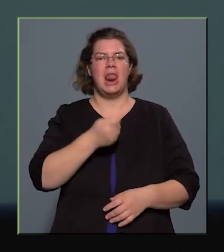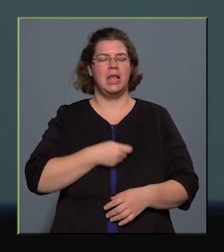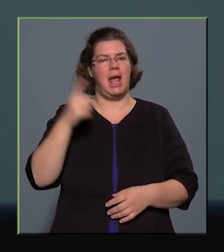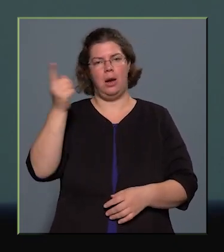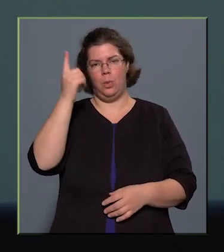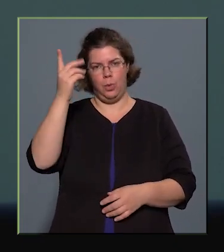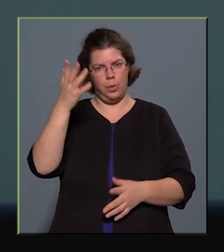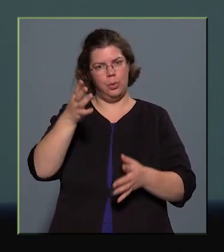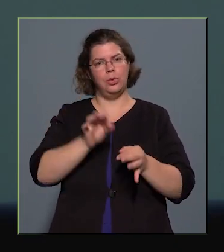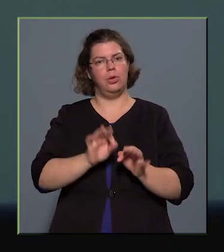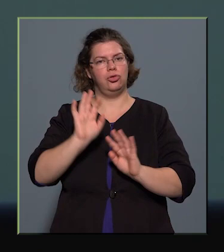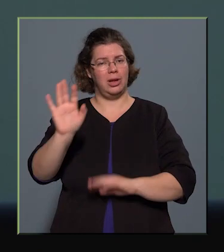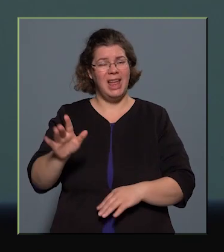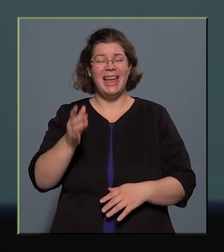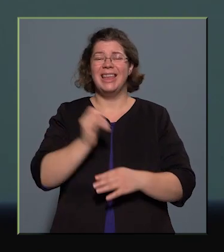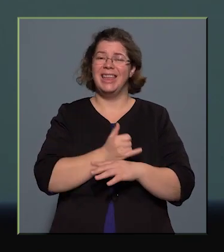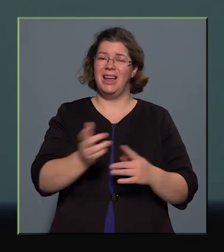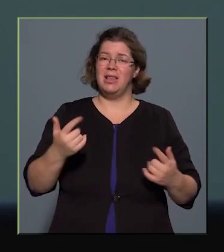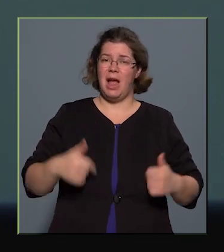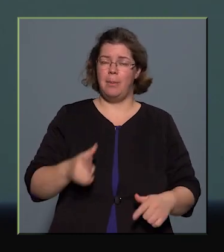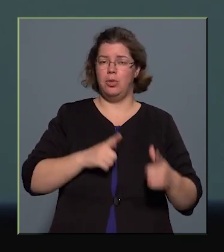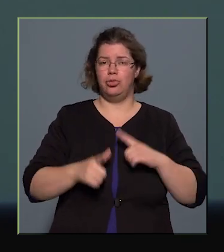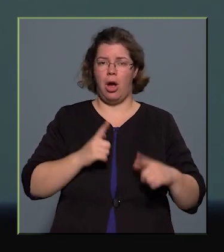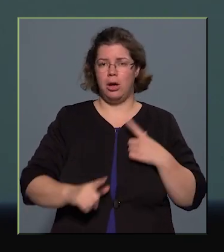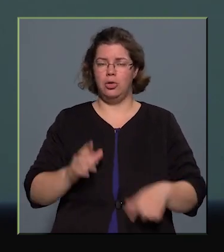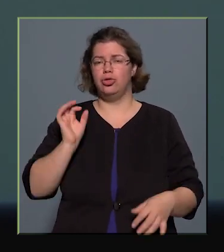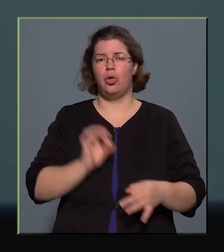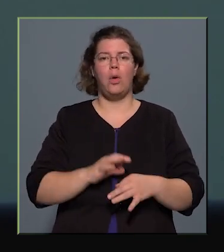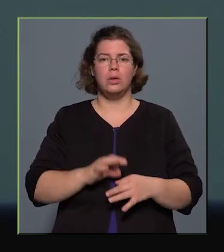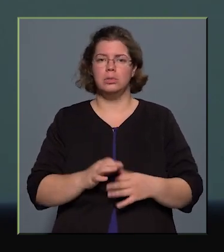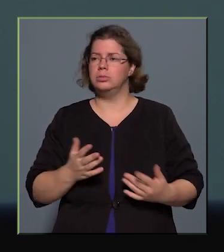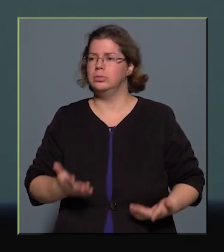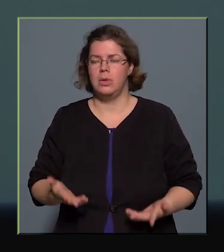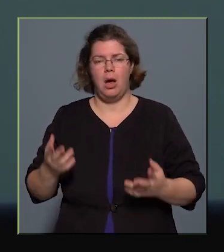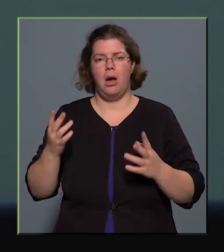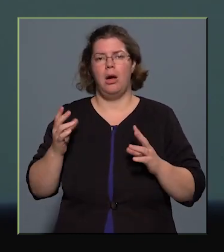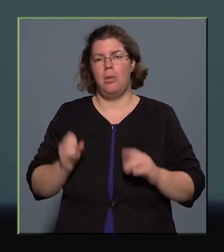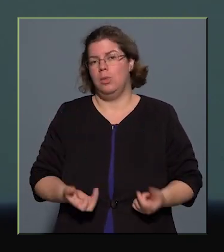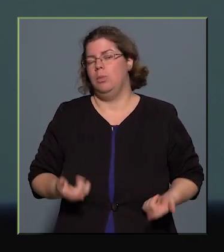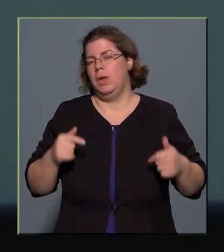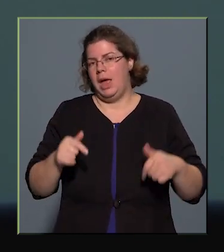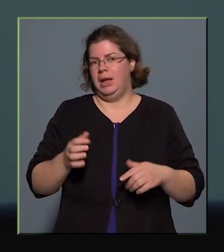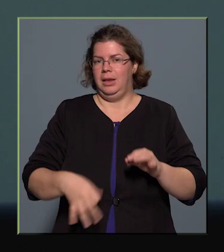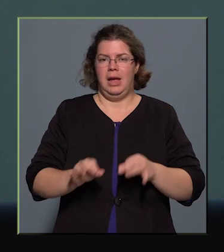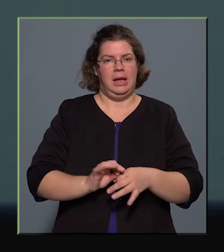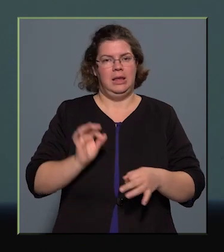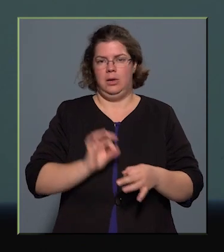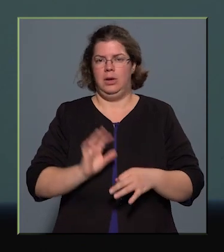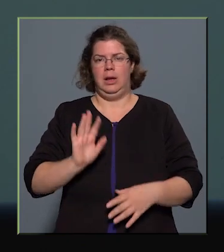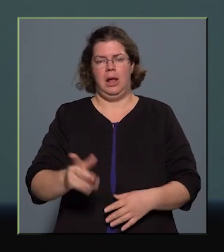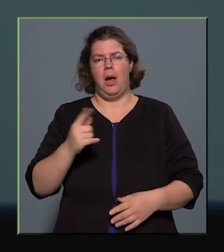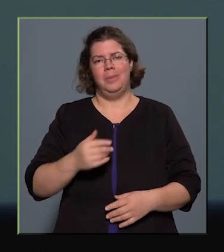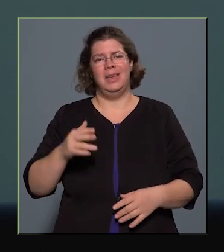számára. Igazából sajnos a konkrét apropója az a ennek az egész történetnek, ami ugye a